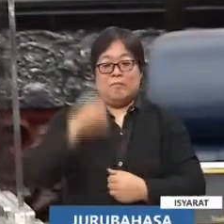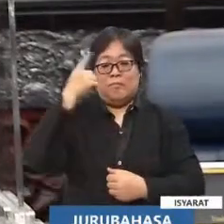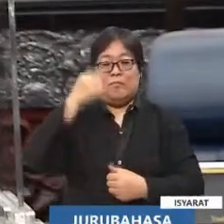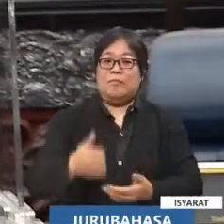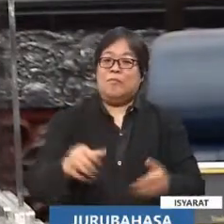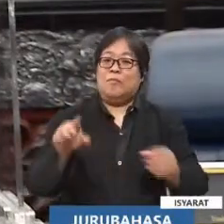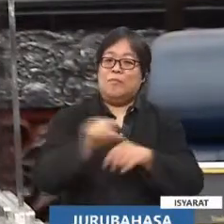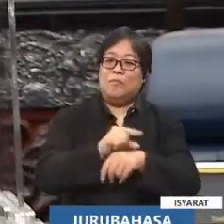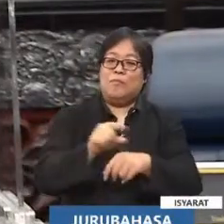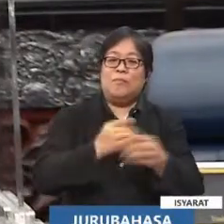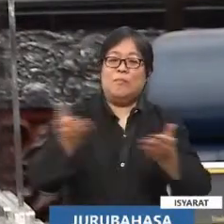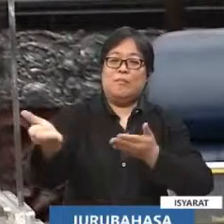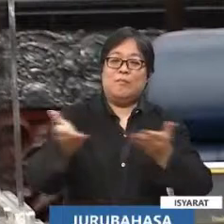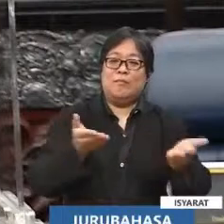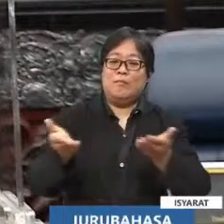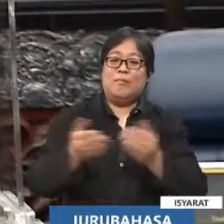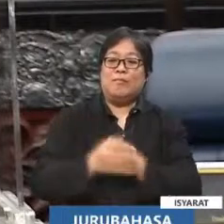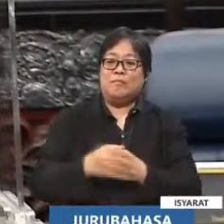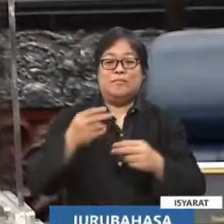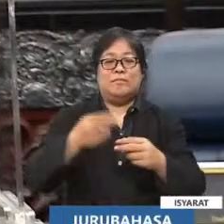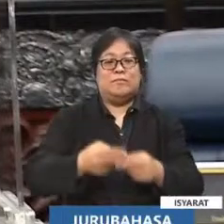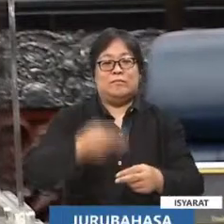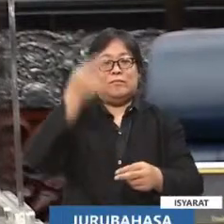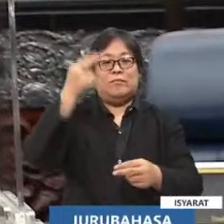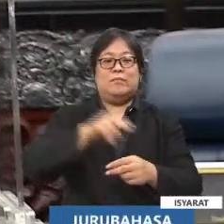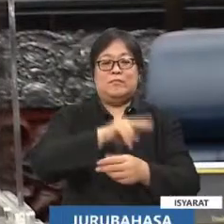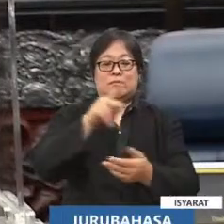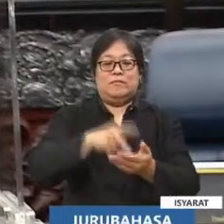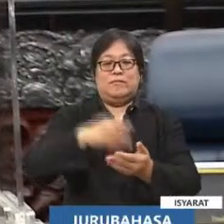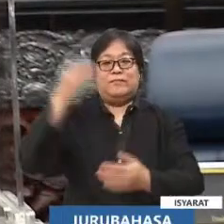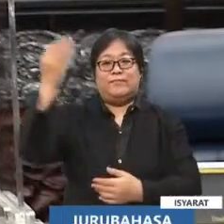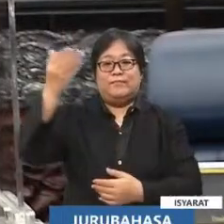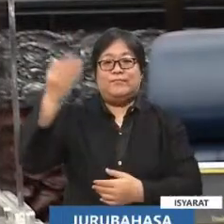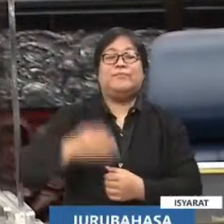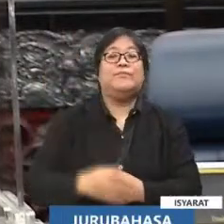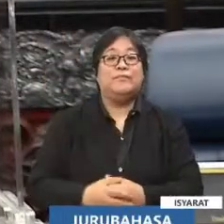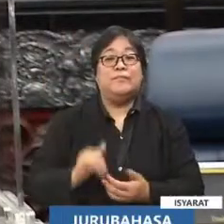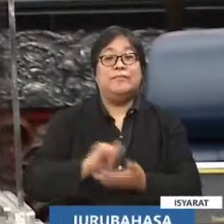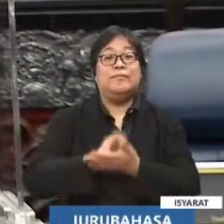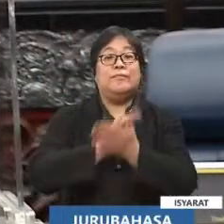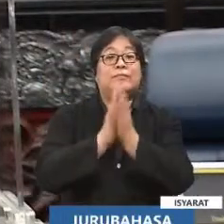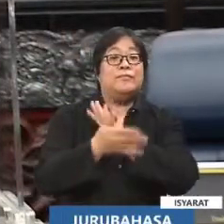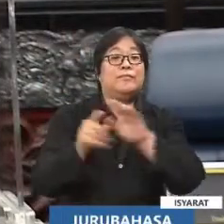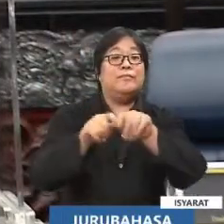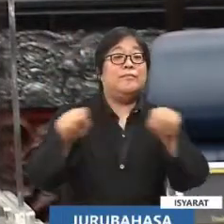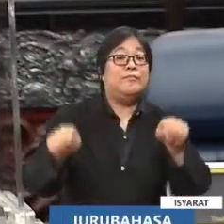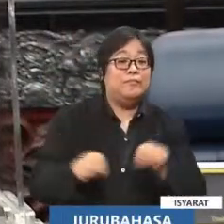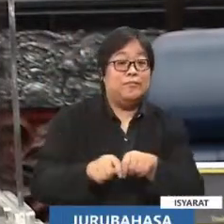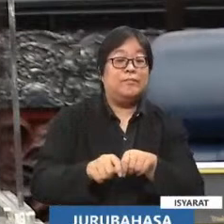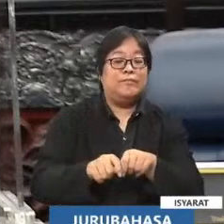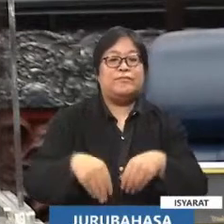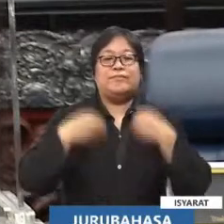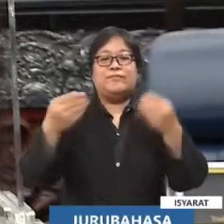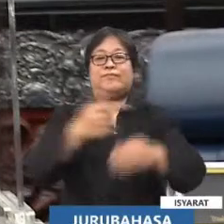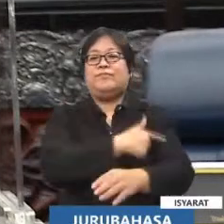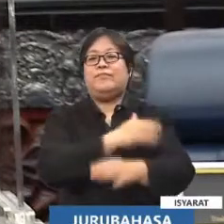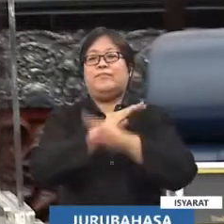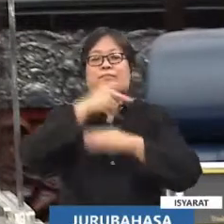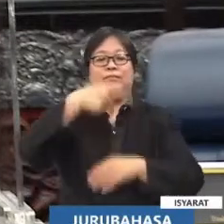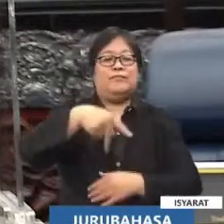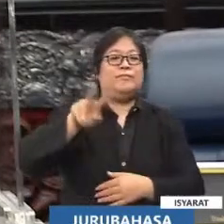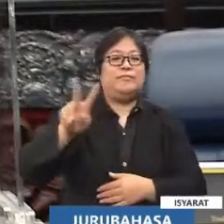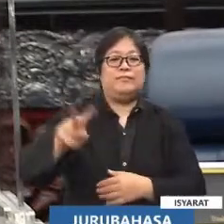bagi penggunaan fasiliti hotel dan pusat konvensyen untuk dijadikan sebagai pusat pemberian vaksin